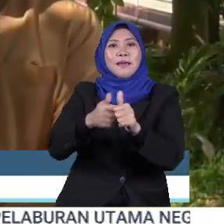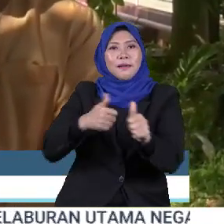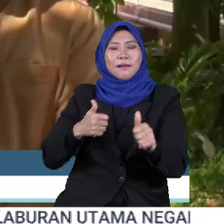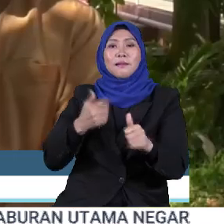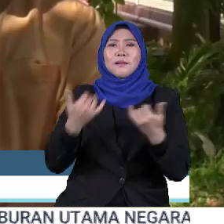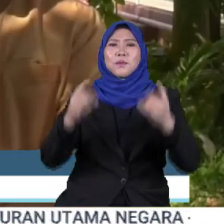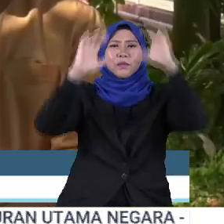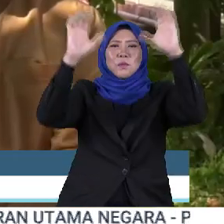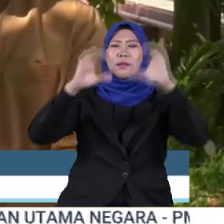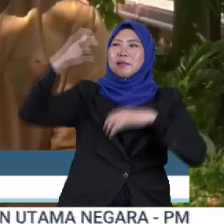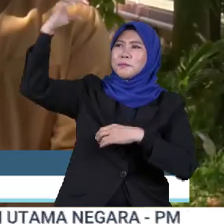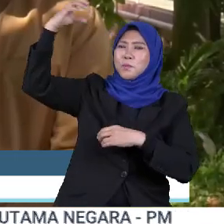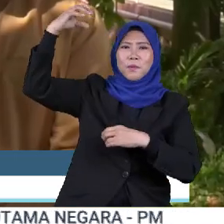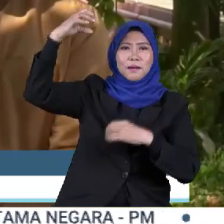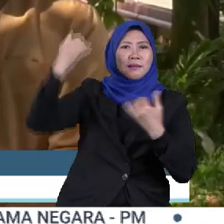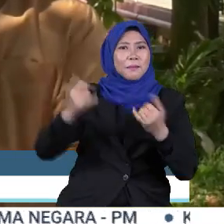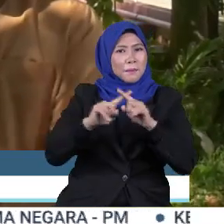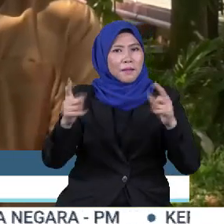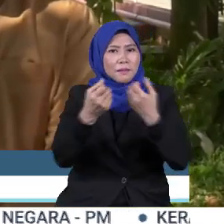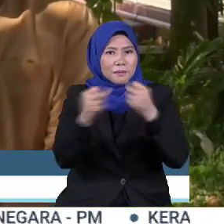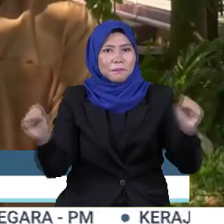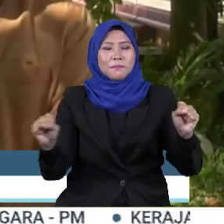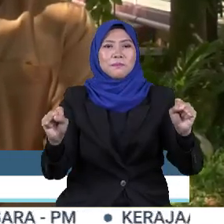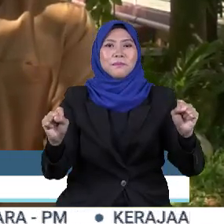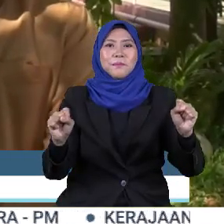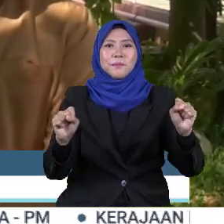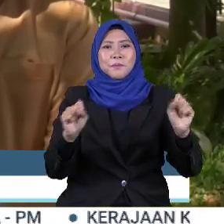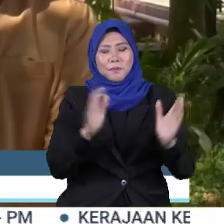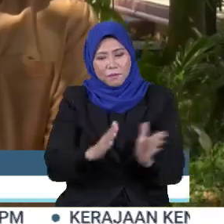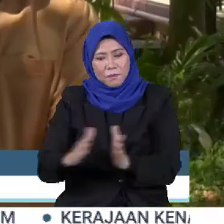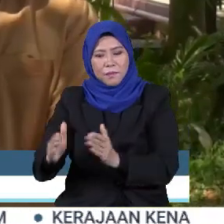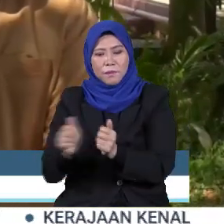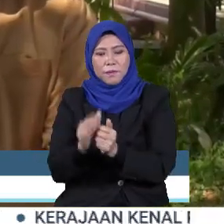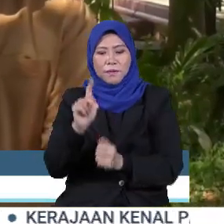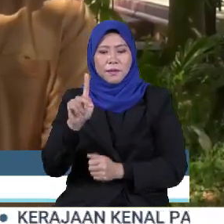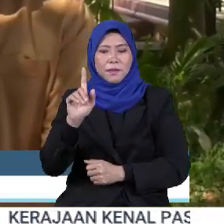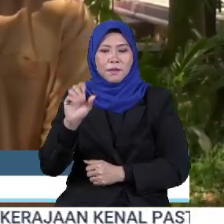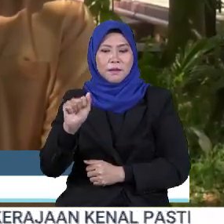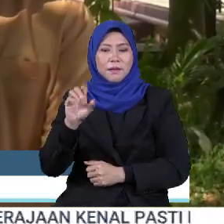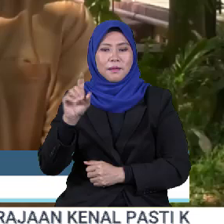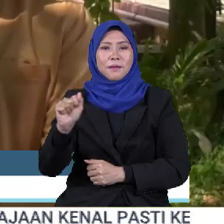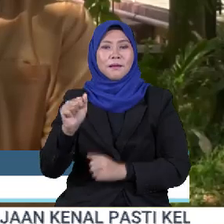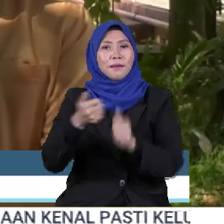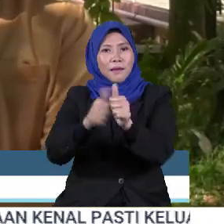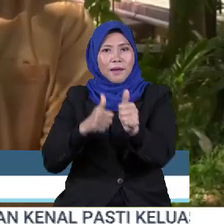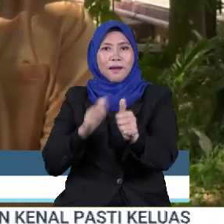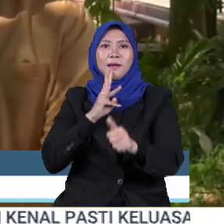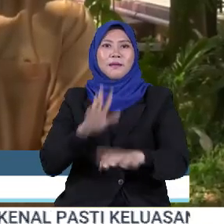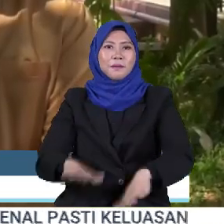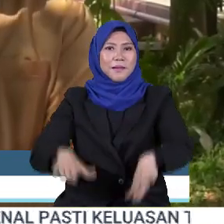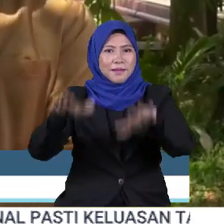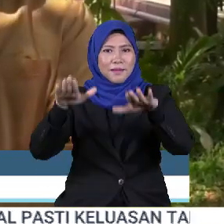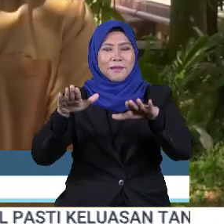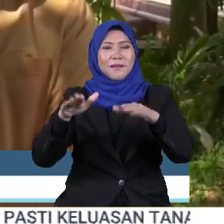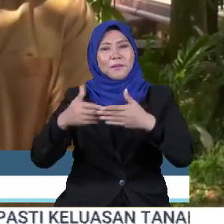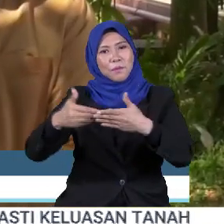Kita menghadapi kemarau tapi dengan persiapan yang rapi daripada kata. Cuma kita mengelakkan daripada banjir. Itu persiapan kita